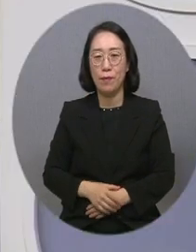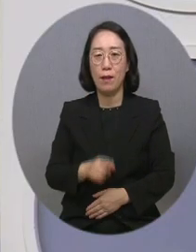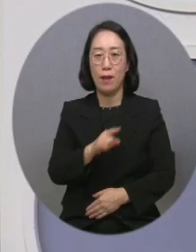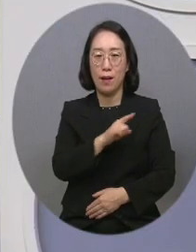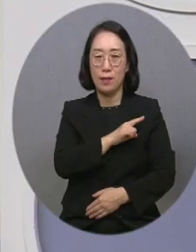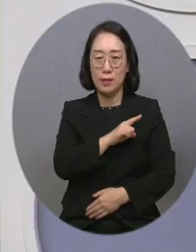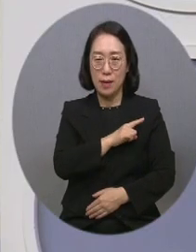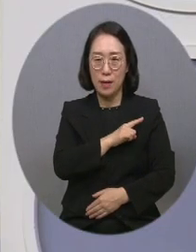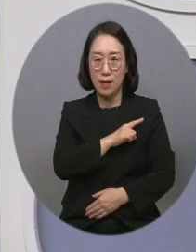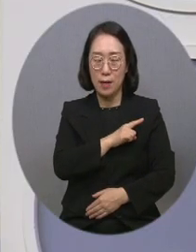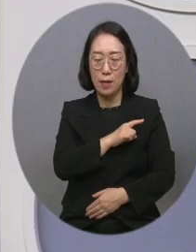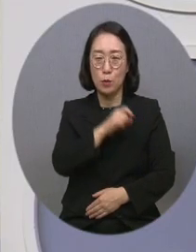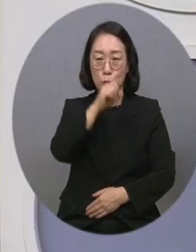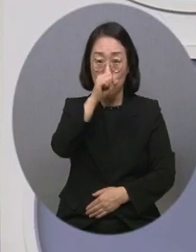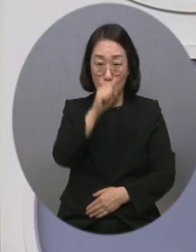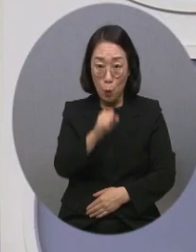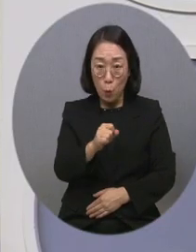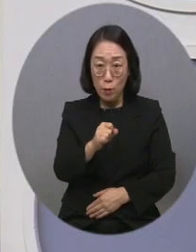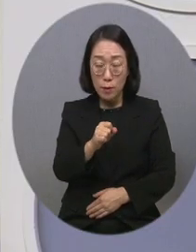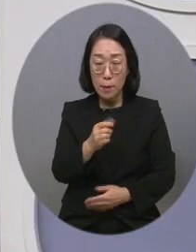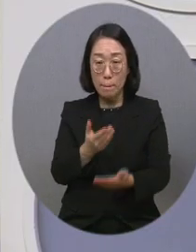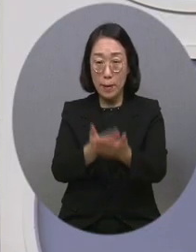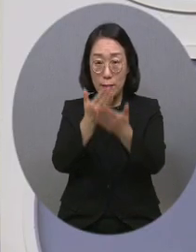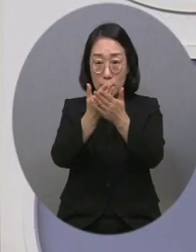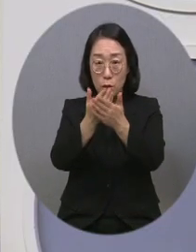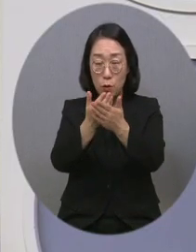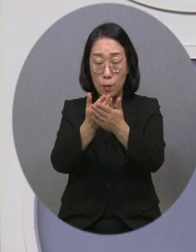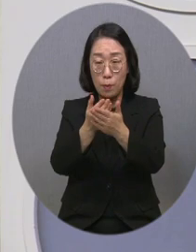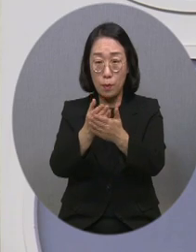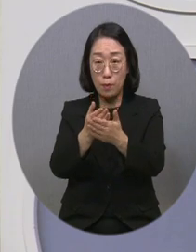가장 이상적인 발전의 방향이라 하면은